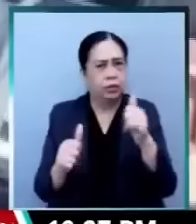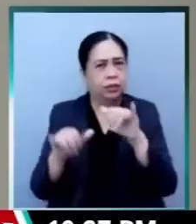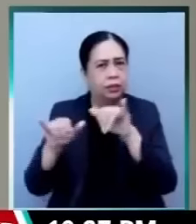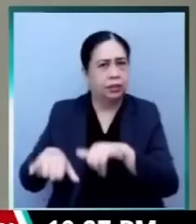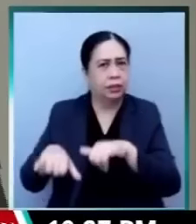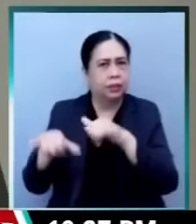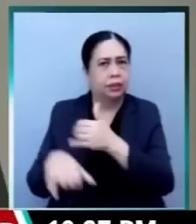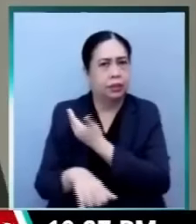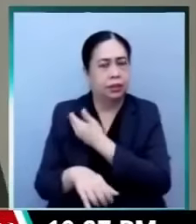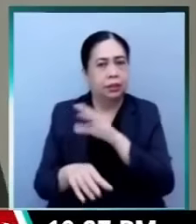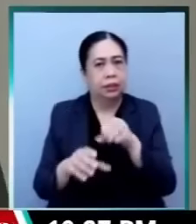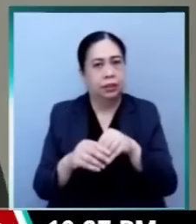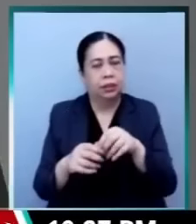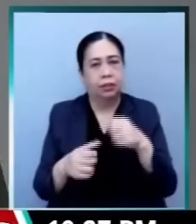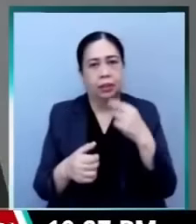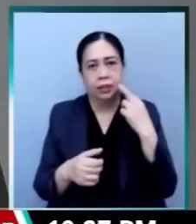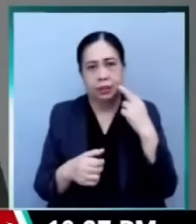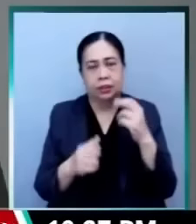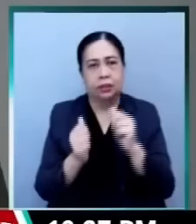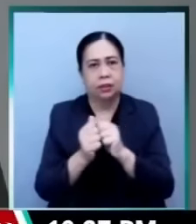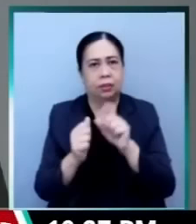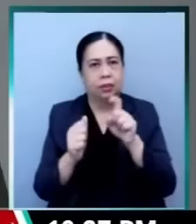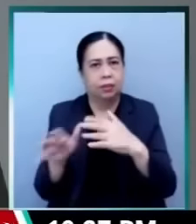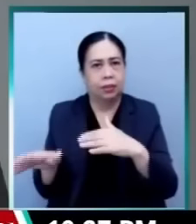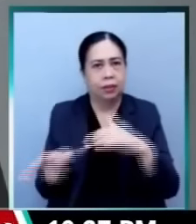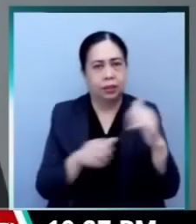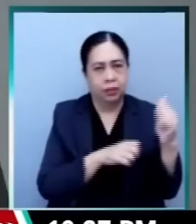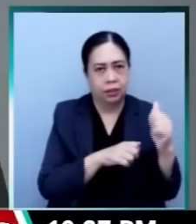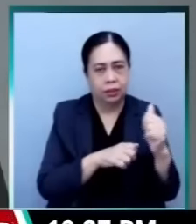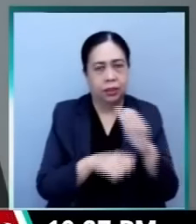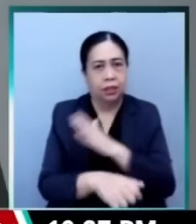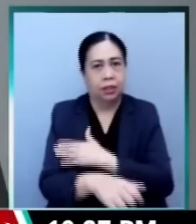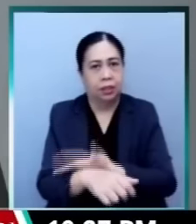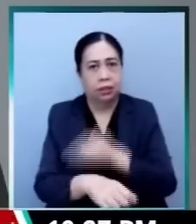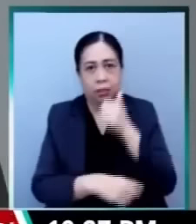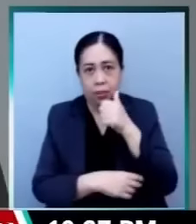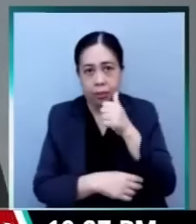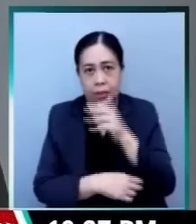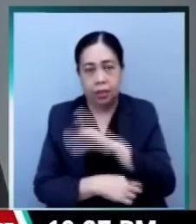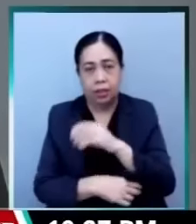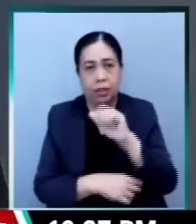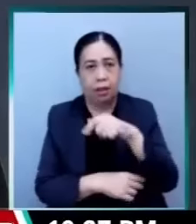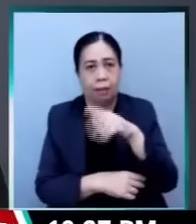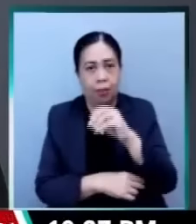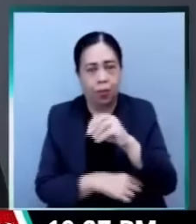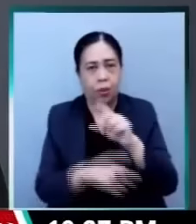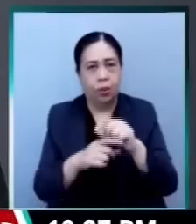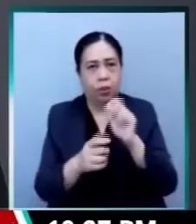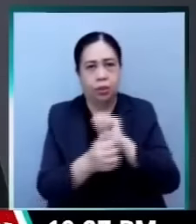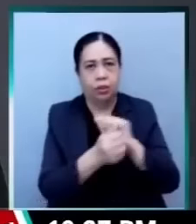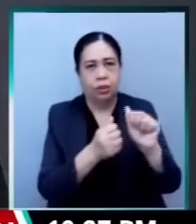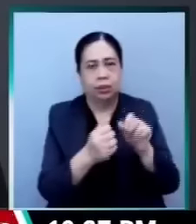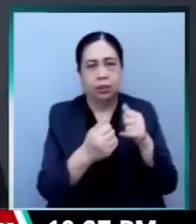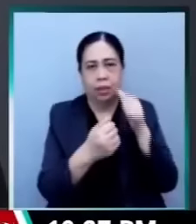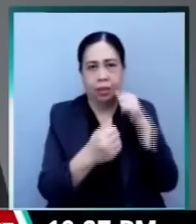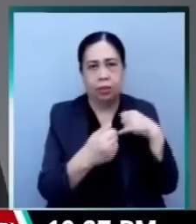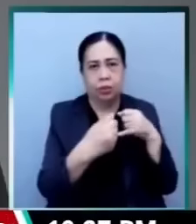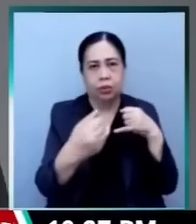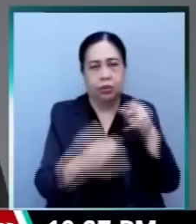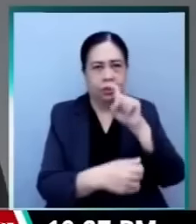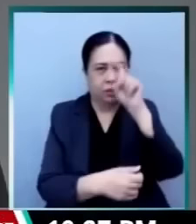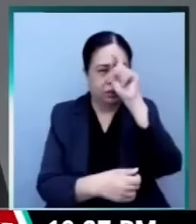Revelina. Kasama dapat si Revelina, kanyang anak na babae at kanyang apong lalaki sa mga makakatawid sa Egypt kagabi. Pero hindi sila